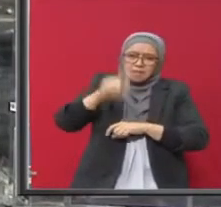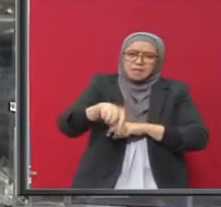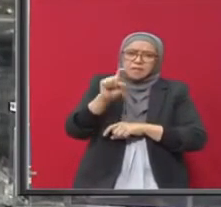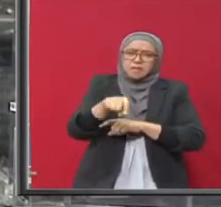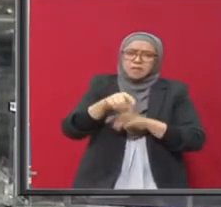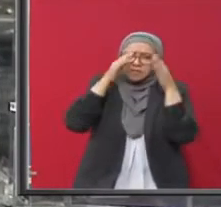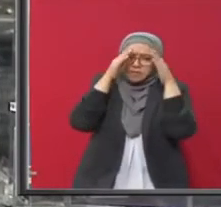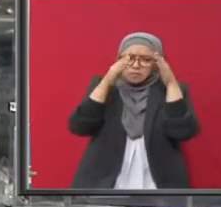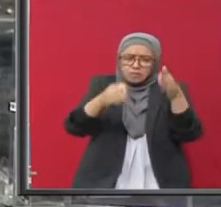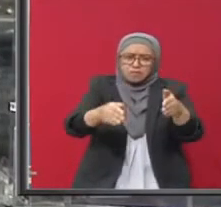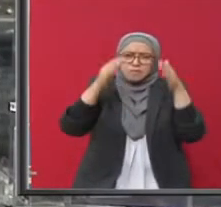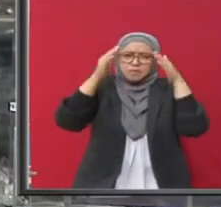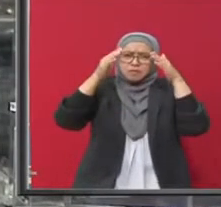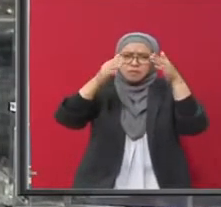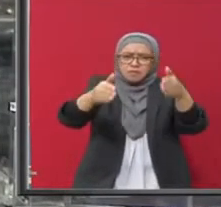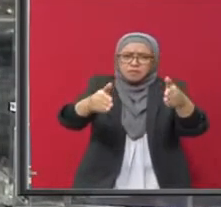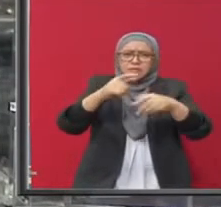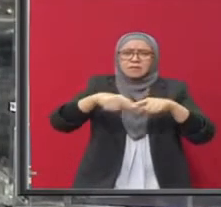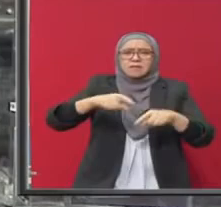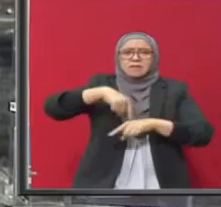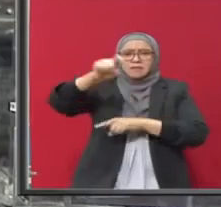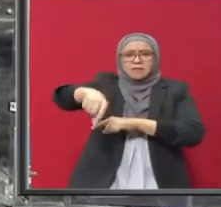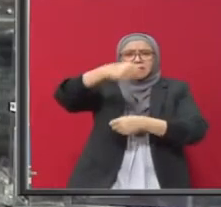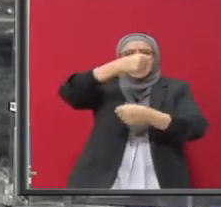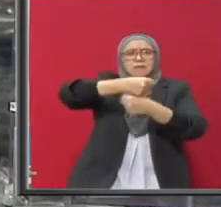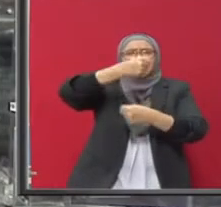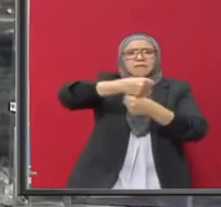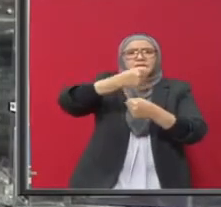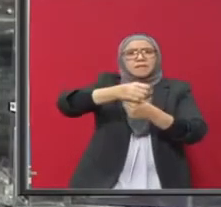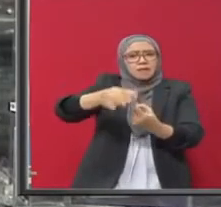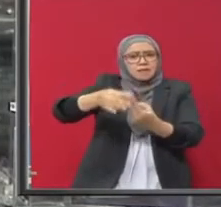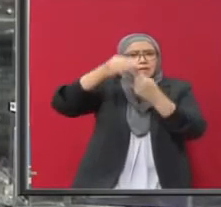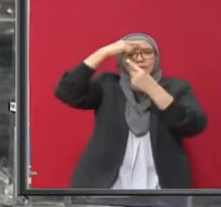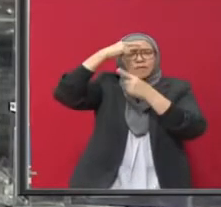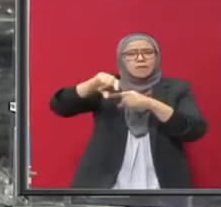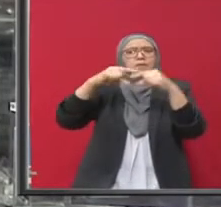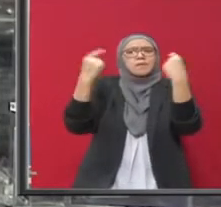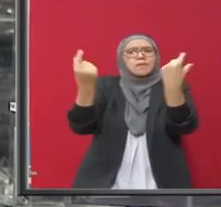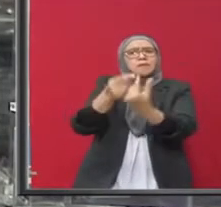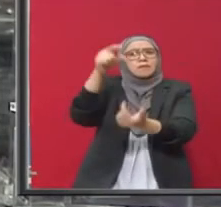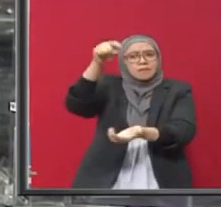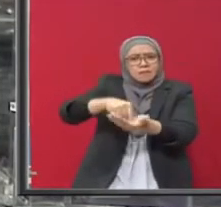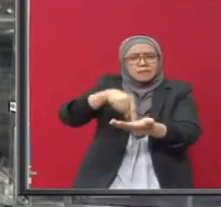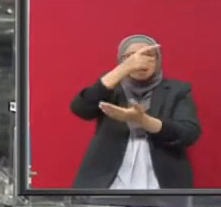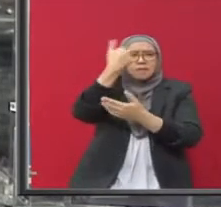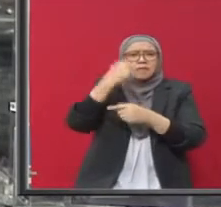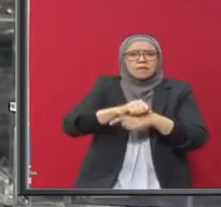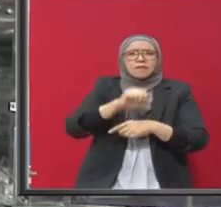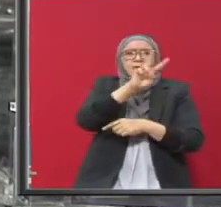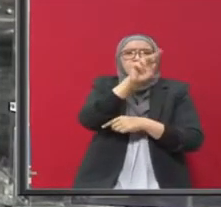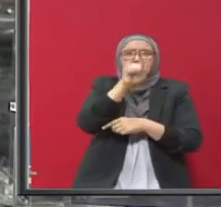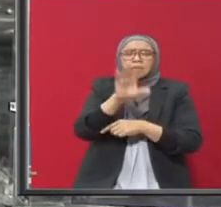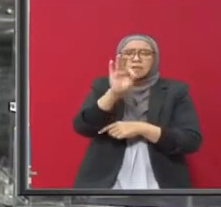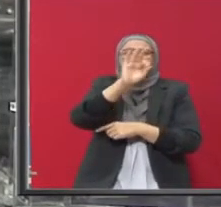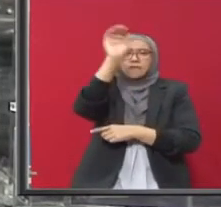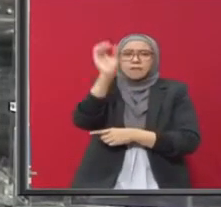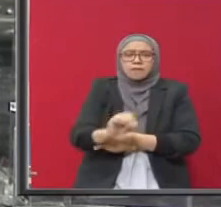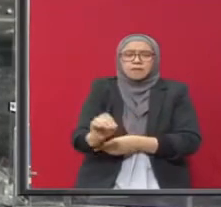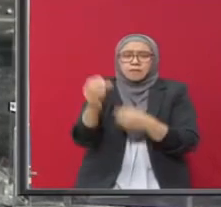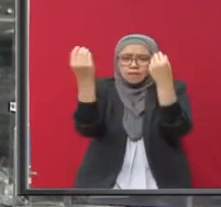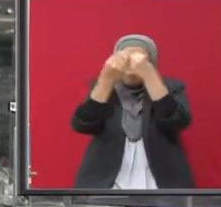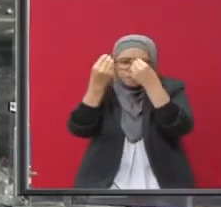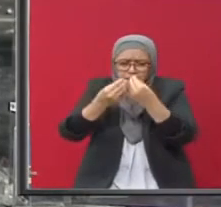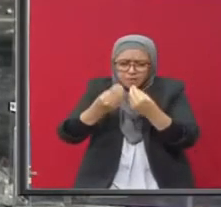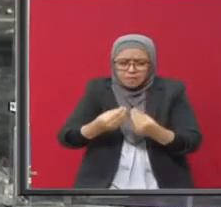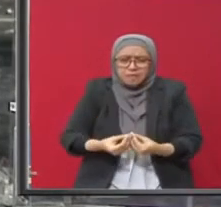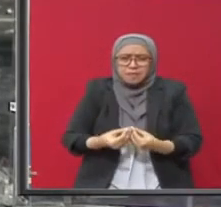juga tertumpu kepada peluang pekerjaan khusus pada golongan ini. Kerana 72.9% daripada keseluruhan